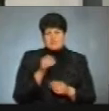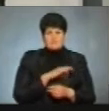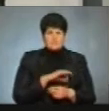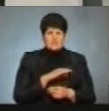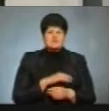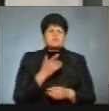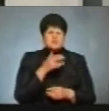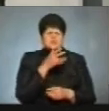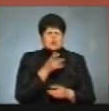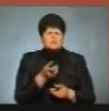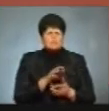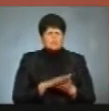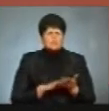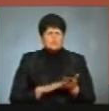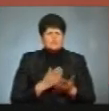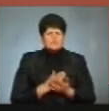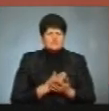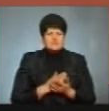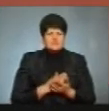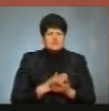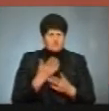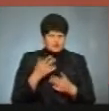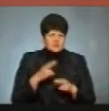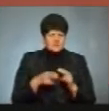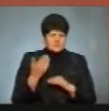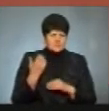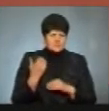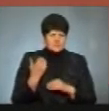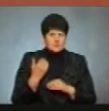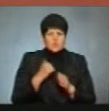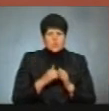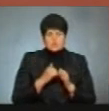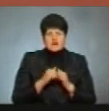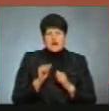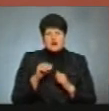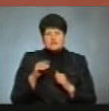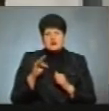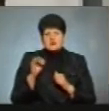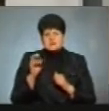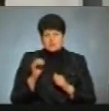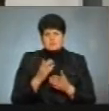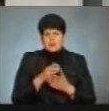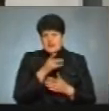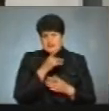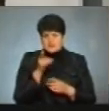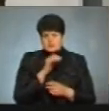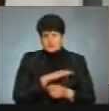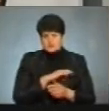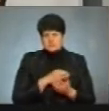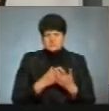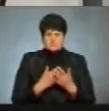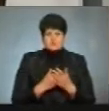щорічний. А скільки вже часу триває продовження? Тобто воно вже закінчилося раніше? Кожен атракціон має термін експлуатації,